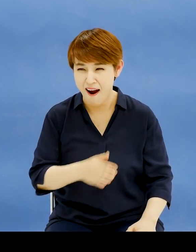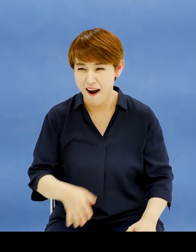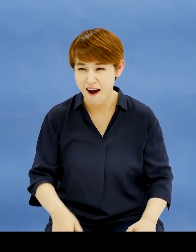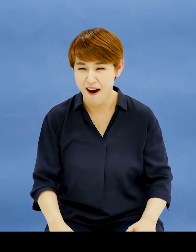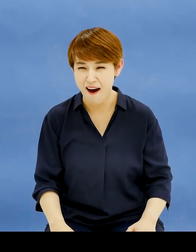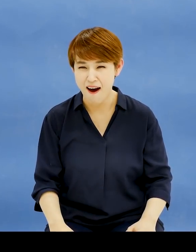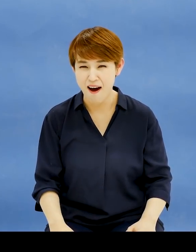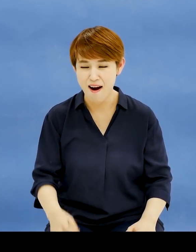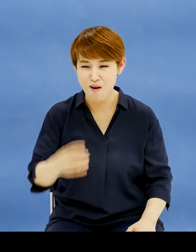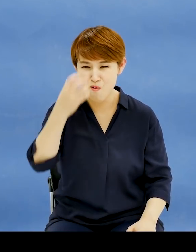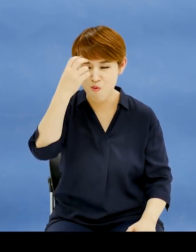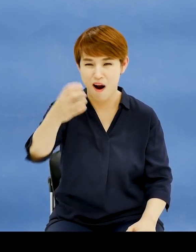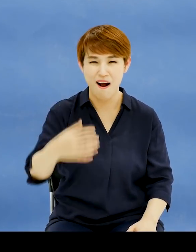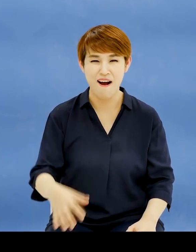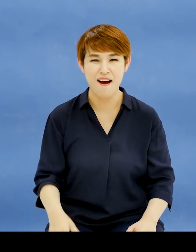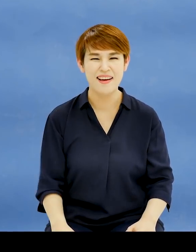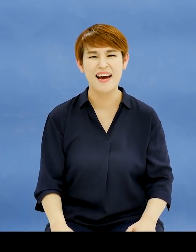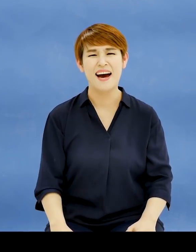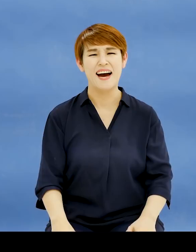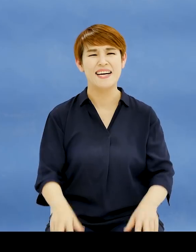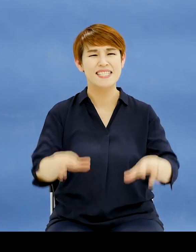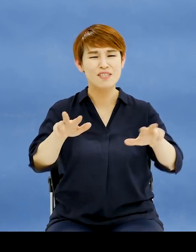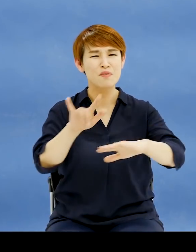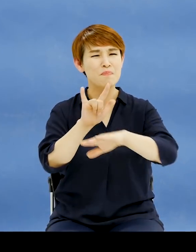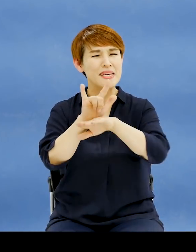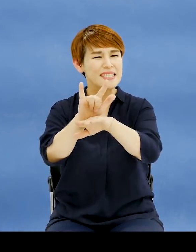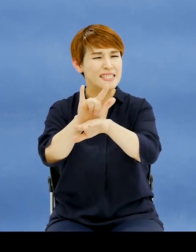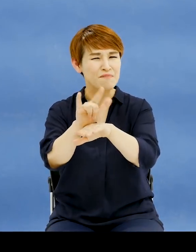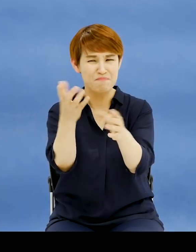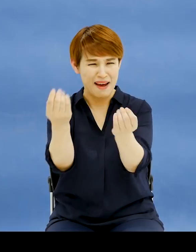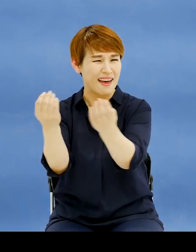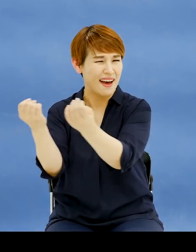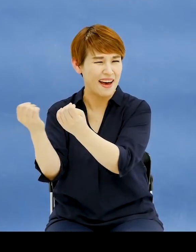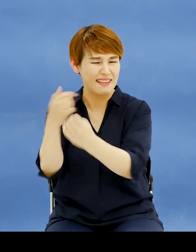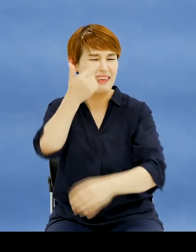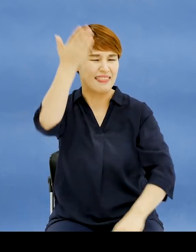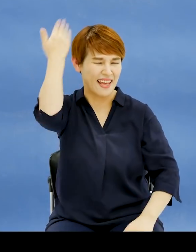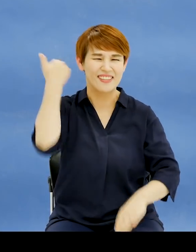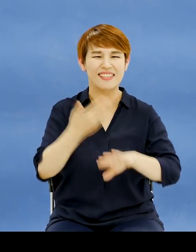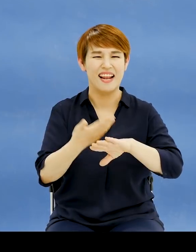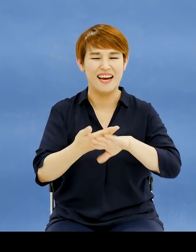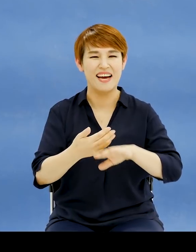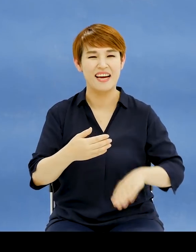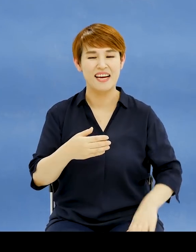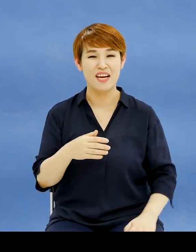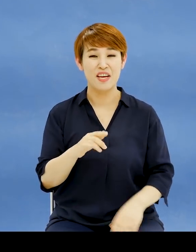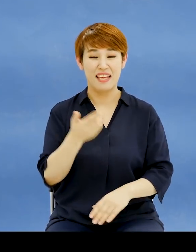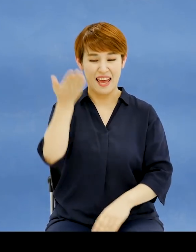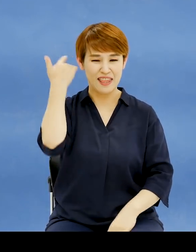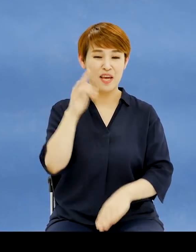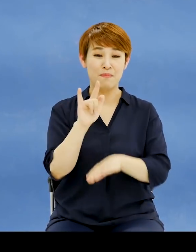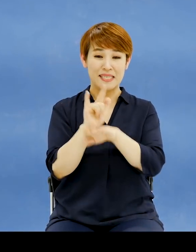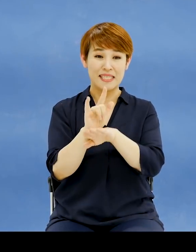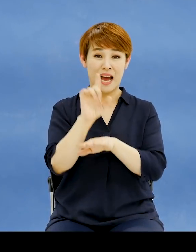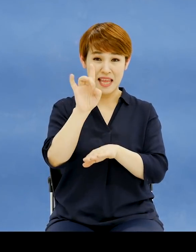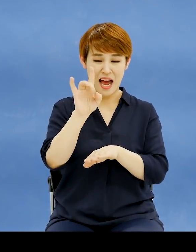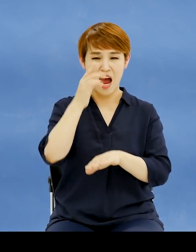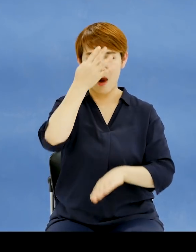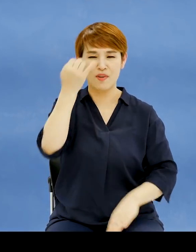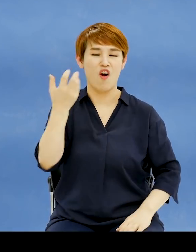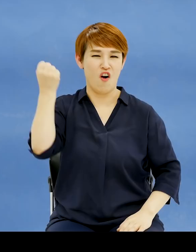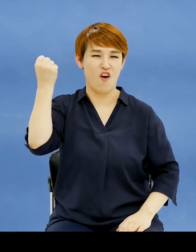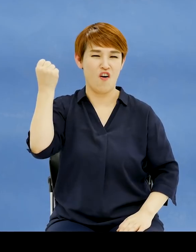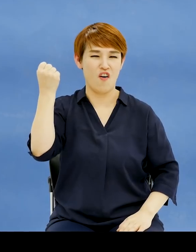집에 있을 정도로. 지금은 그 진짜 정도로. 많은데 예, 벤츠가 그러니까요. 얼마나 부유했다는 네, 얘기예요. 하나는 저희 할머니, 하나는 저희